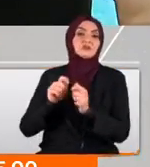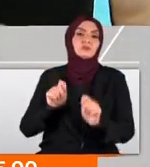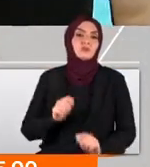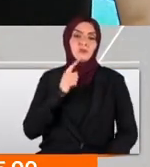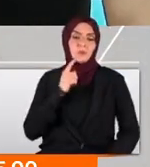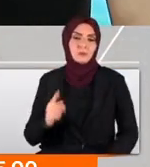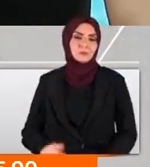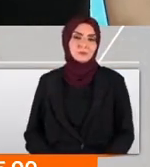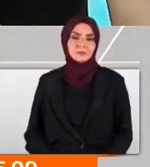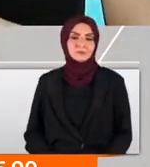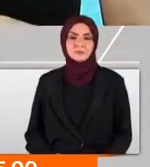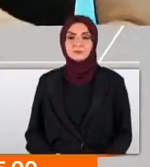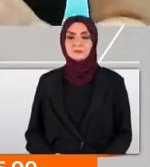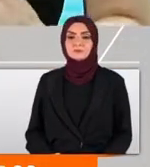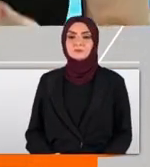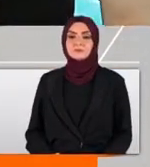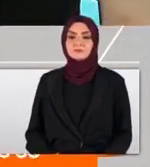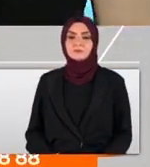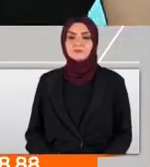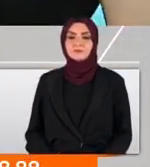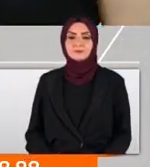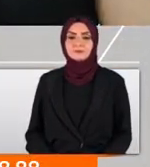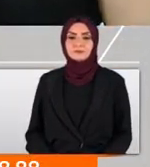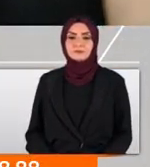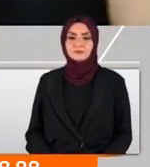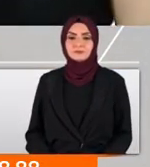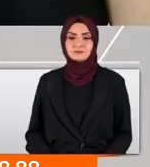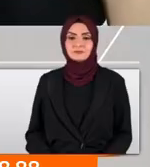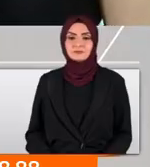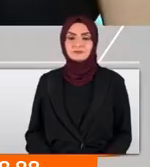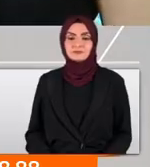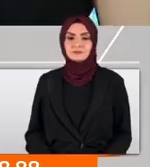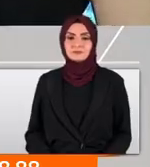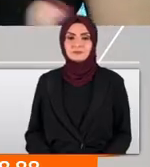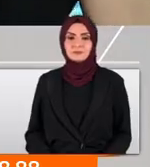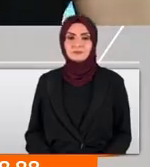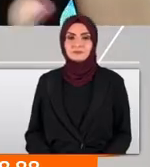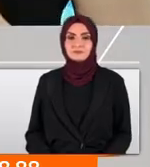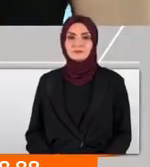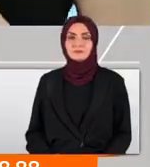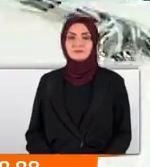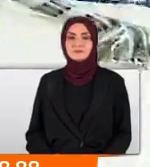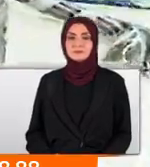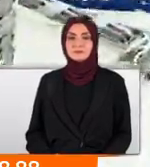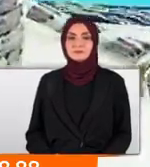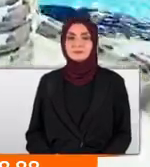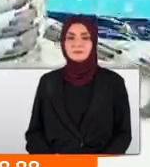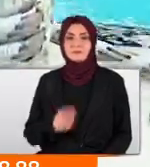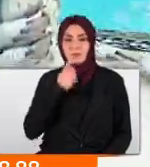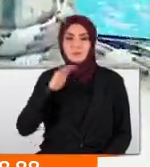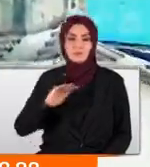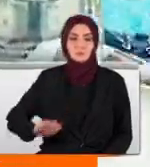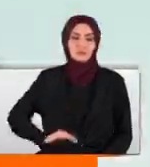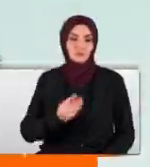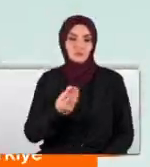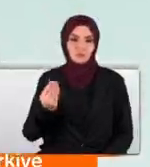Çocuğumla her gün görüşüyorum. Psikolojik olarak iyi değil. Çizdiği resimler bile değişti. Artık savaş resimleri çizdiğini fark ettim. Minik çocukların